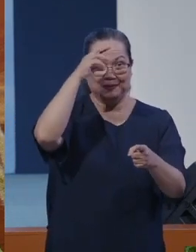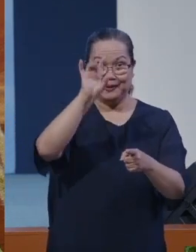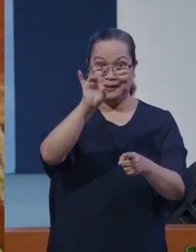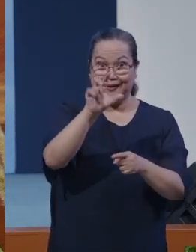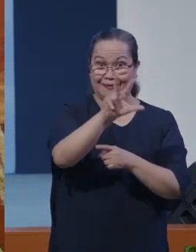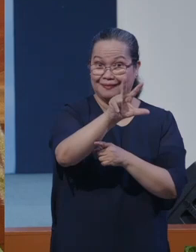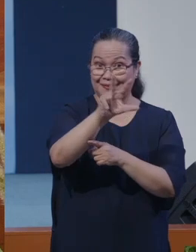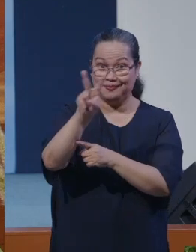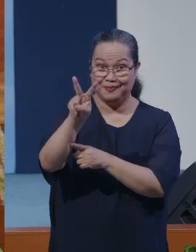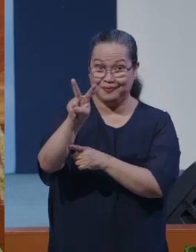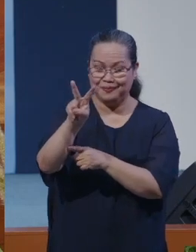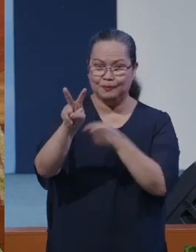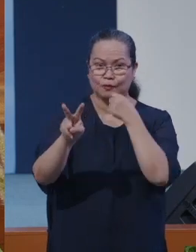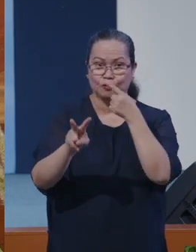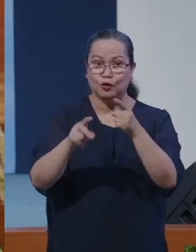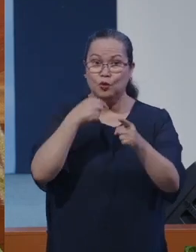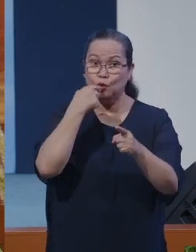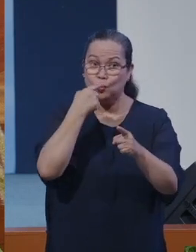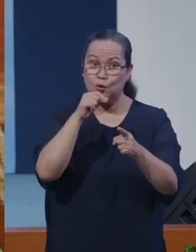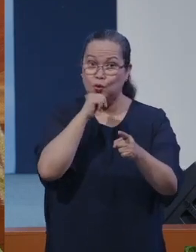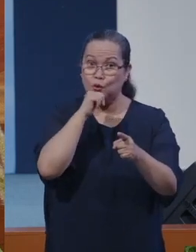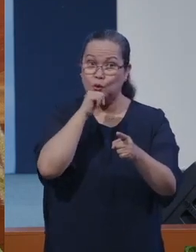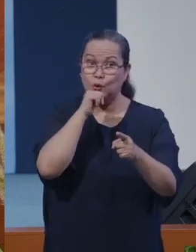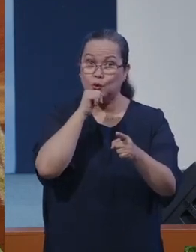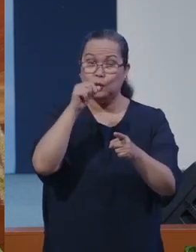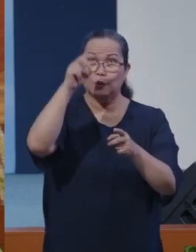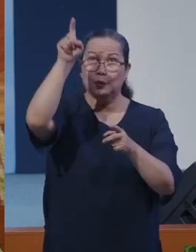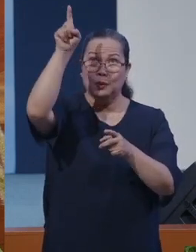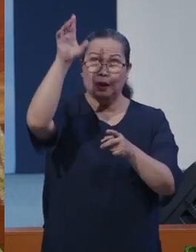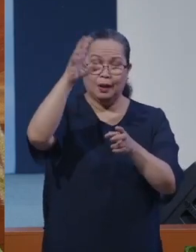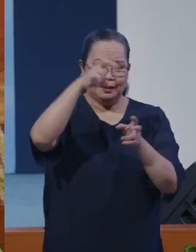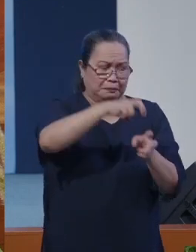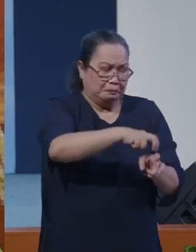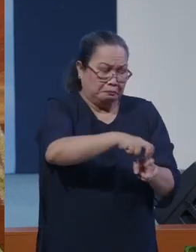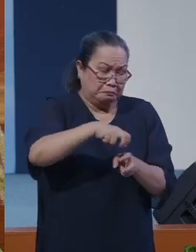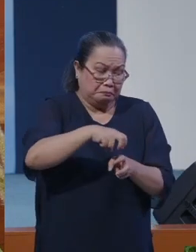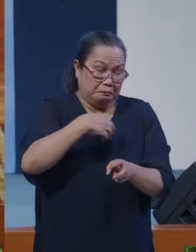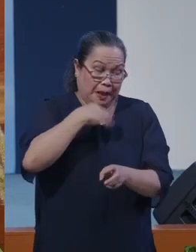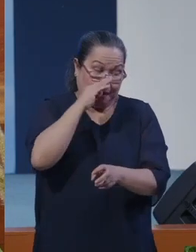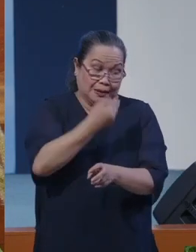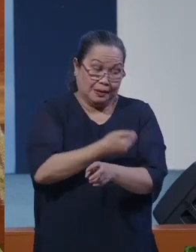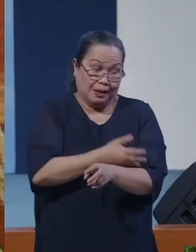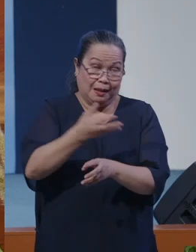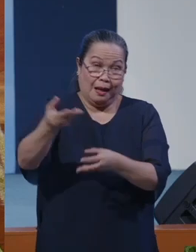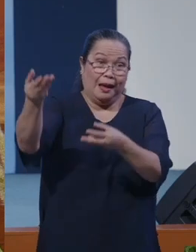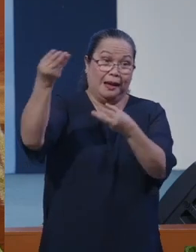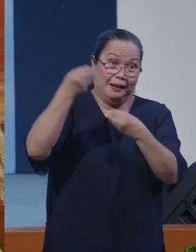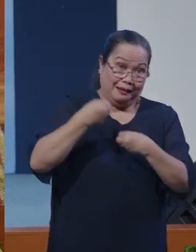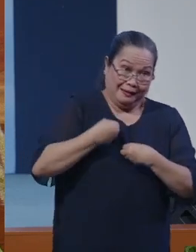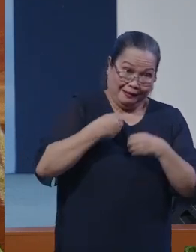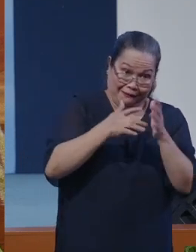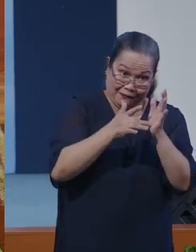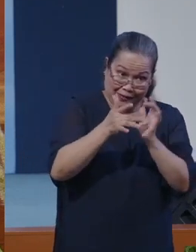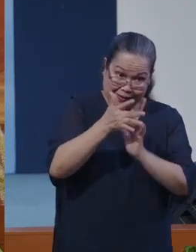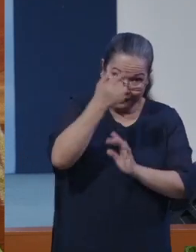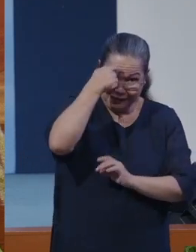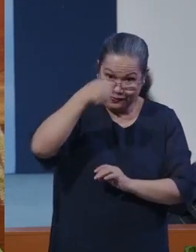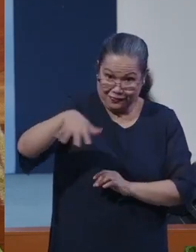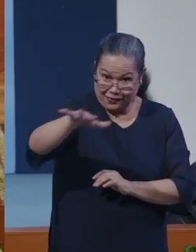8:32, He who did not spare His own Son, but gave Him up for us